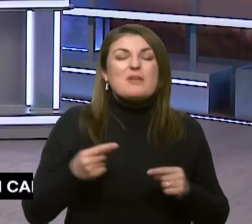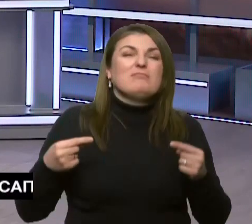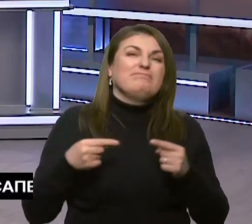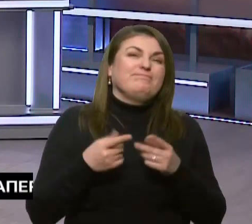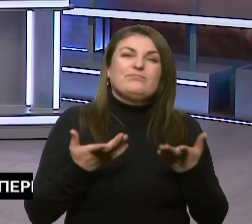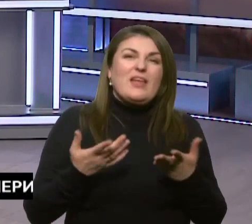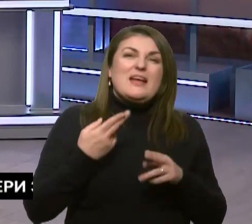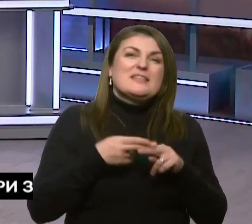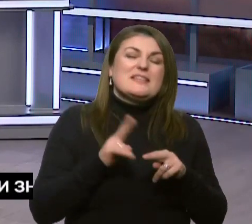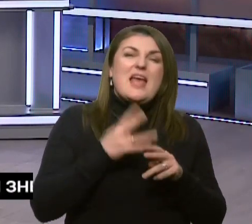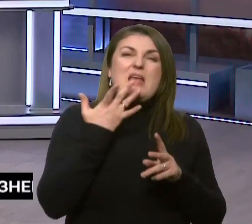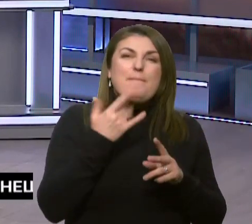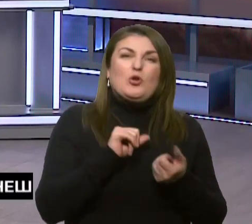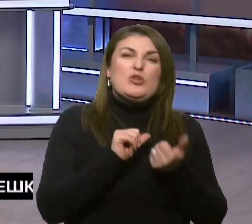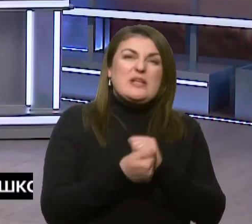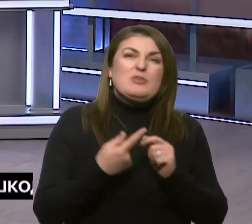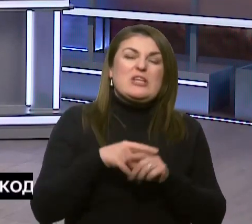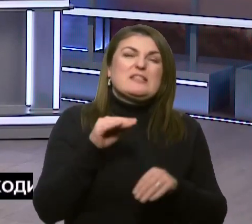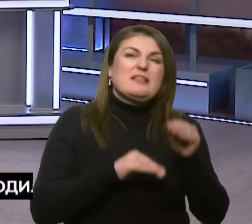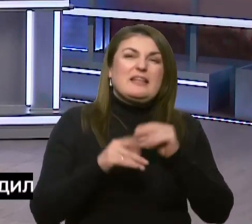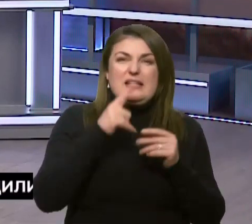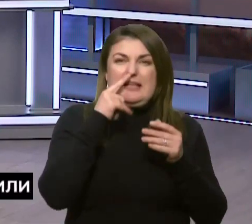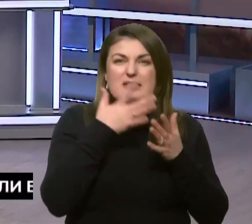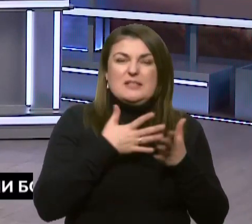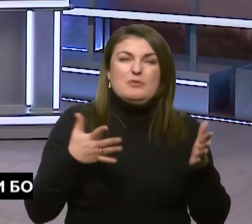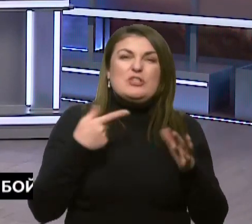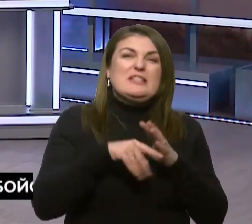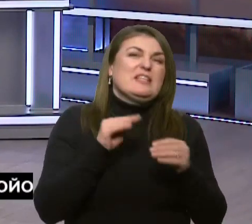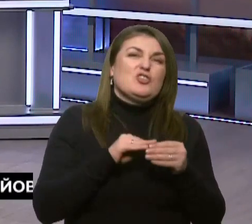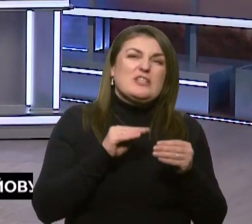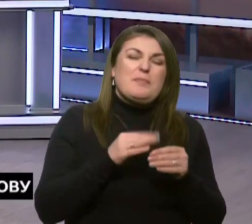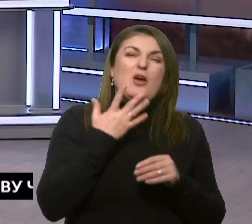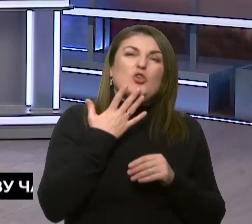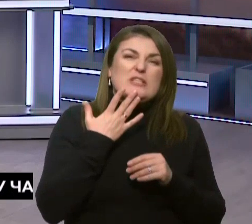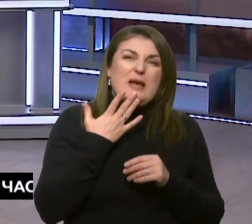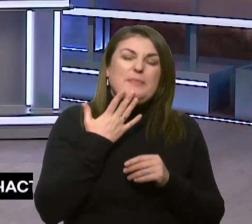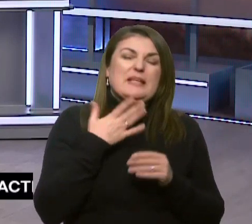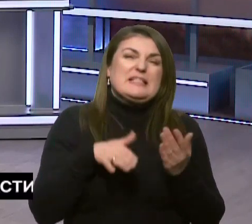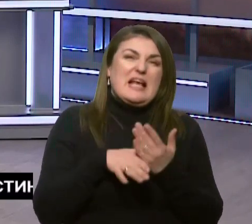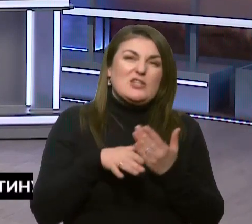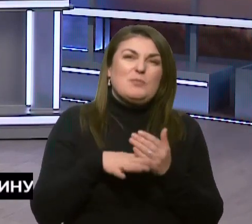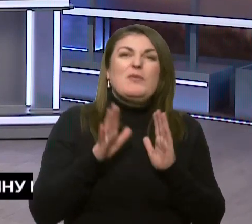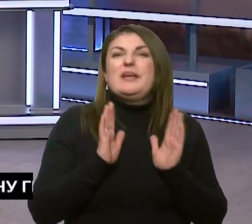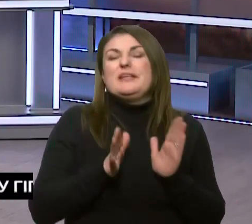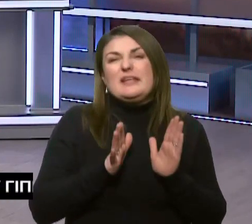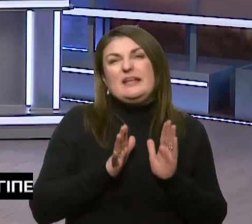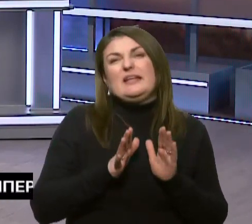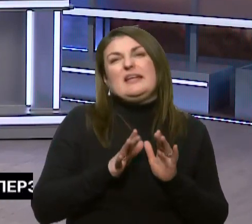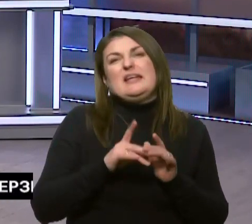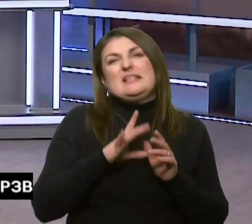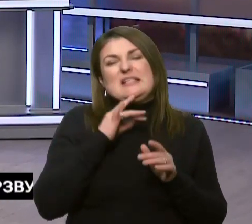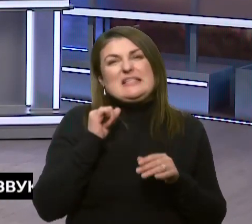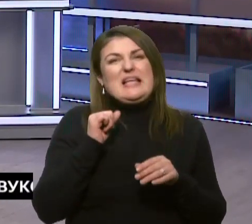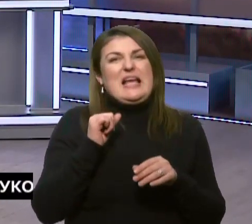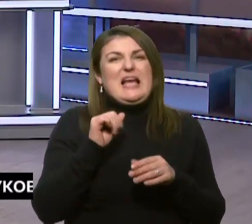це імпортозаміщення, це складається більше з тих же самих іноземних засобів, тільки з